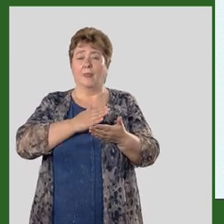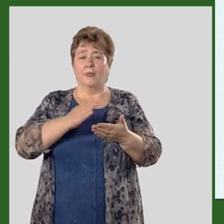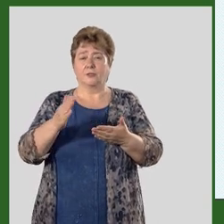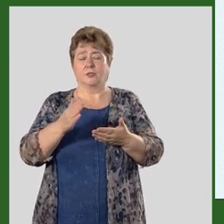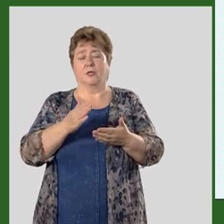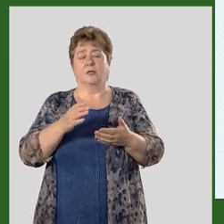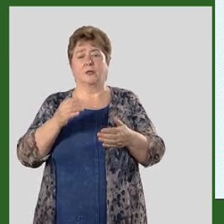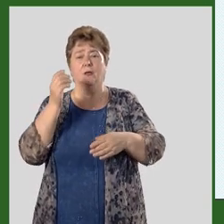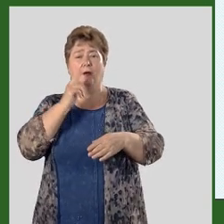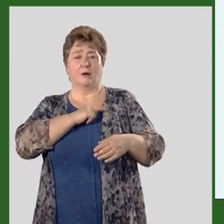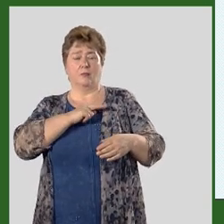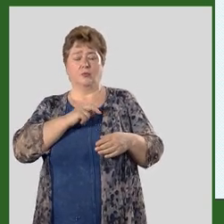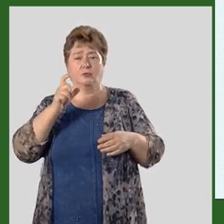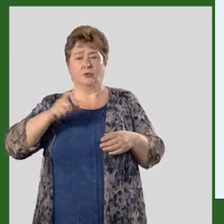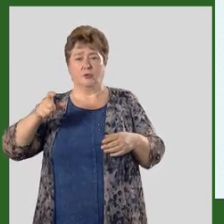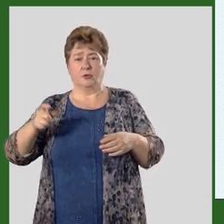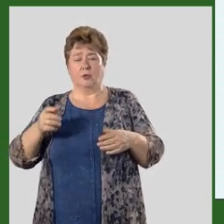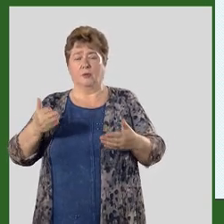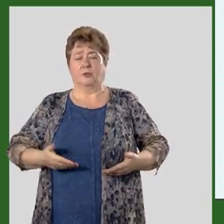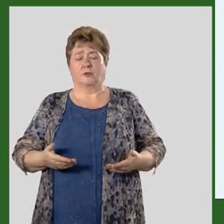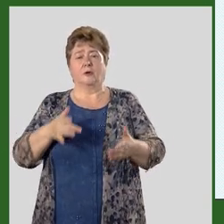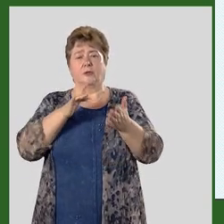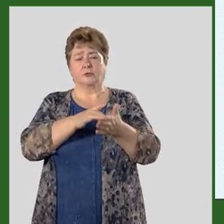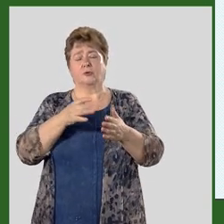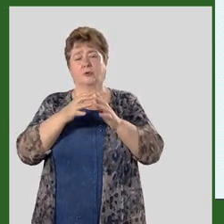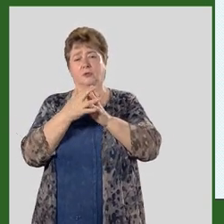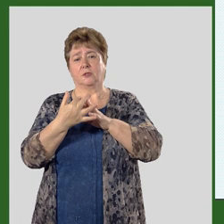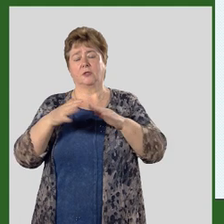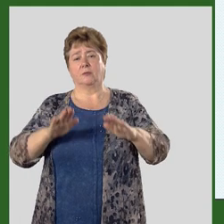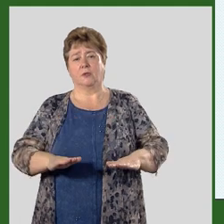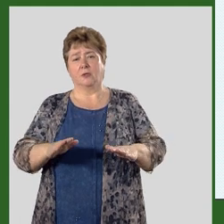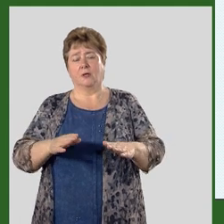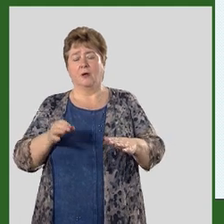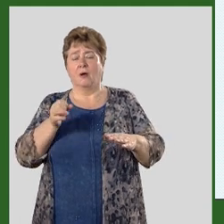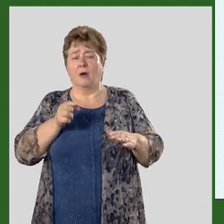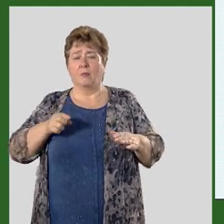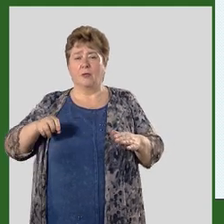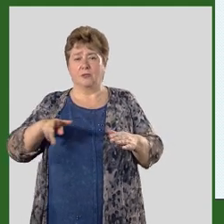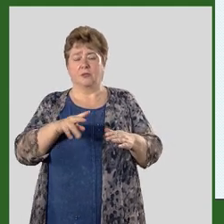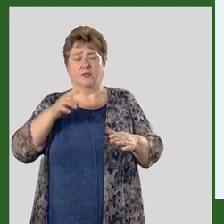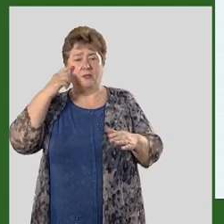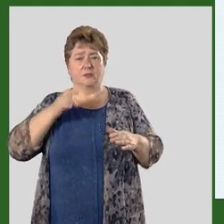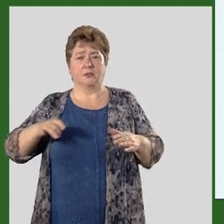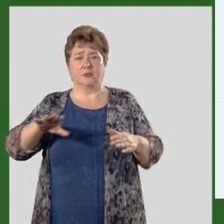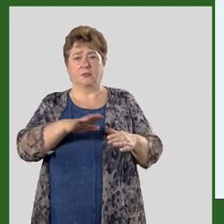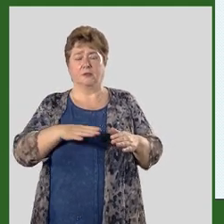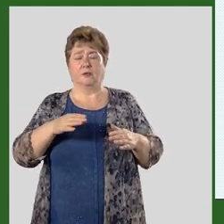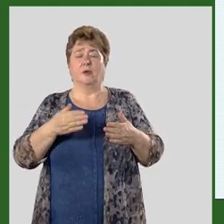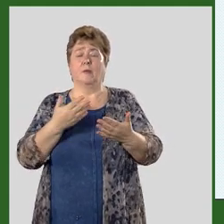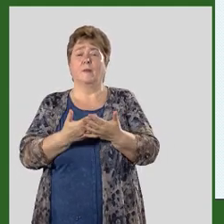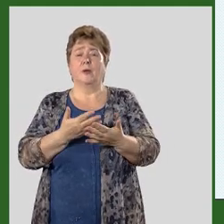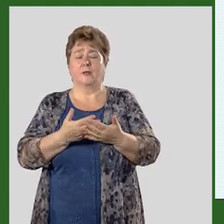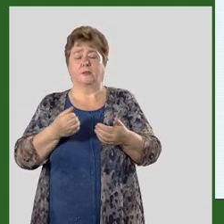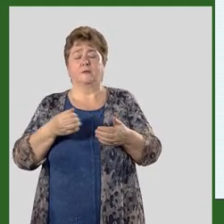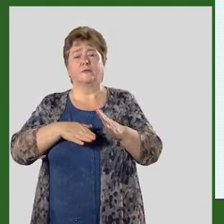Соотношение занятого населения, проживающего в городской и сельской местности в областях Кыргызской республики,